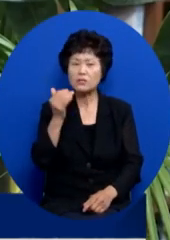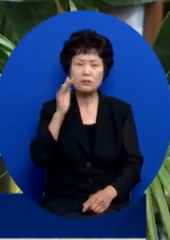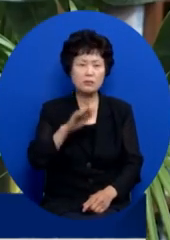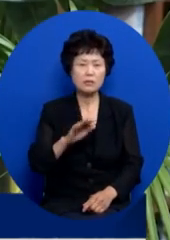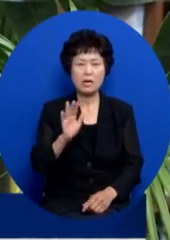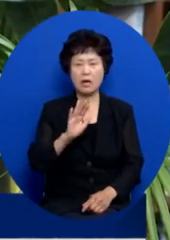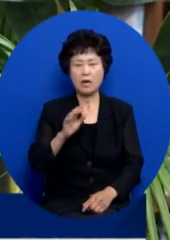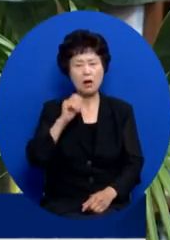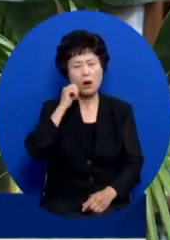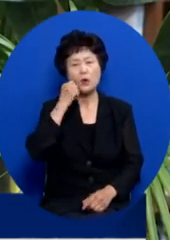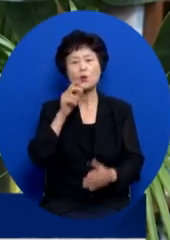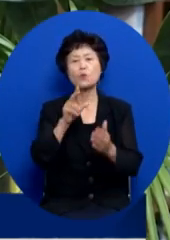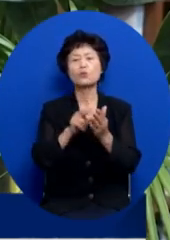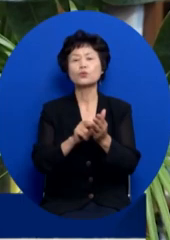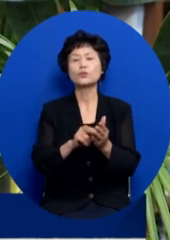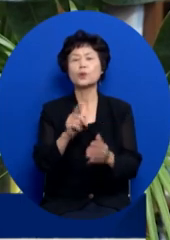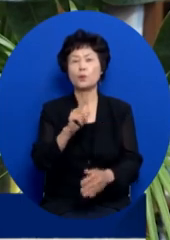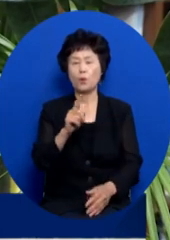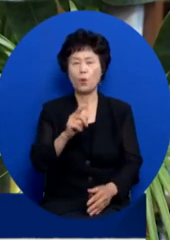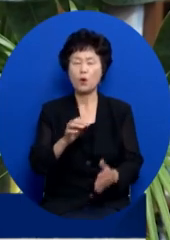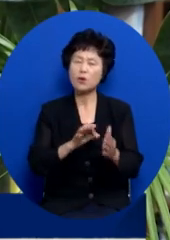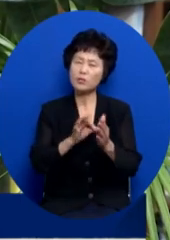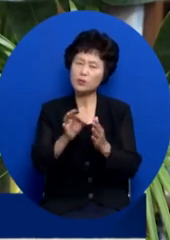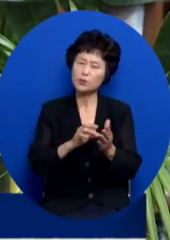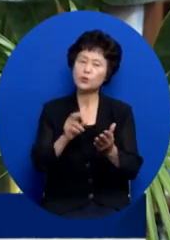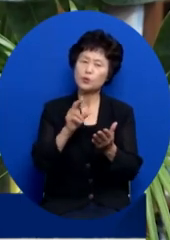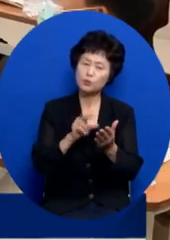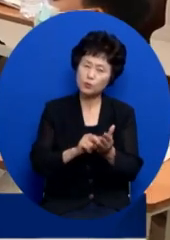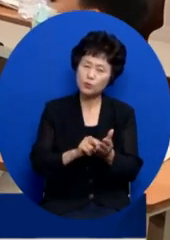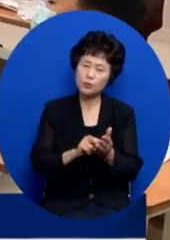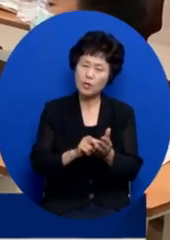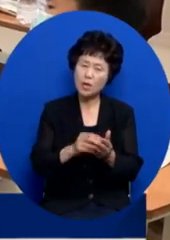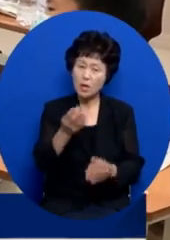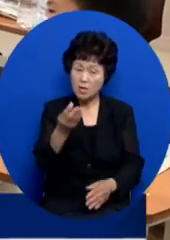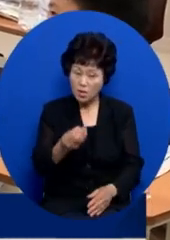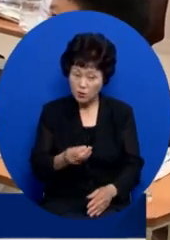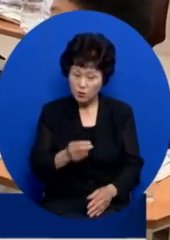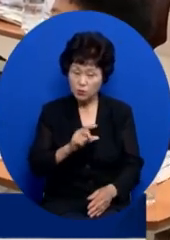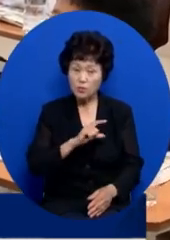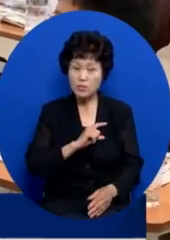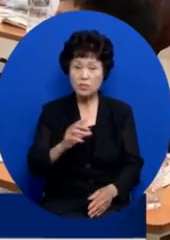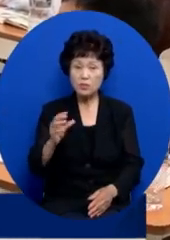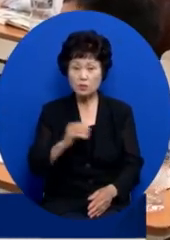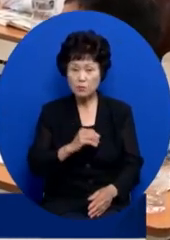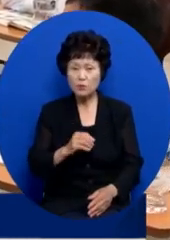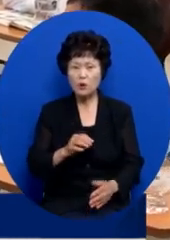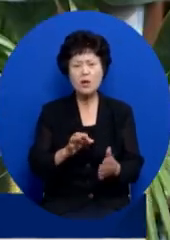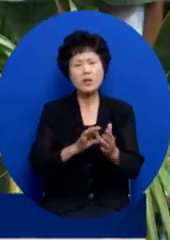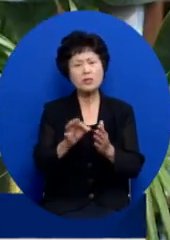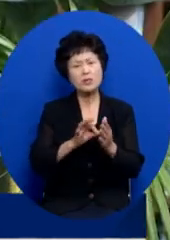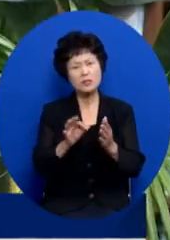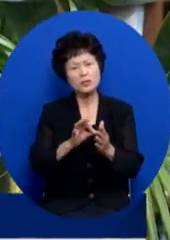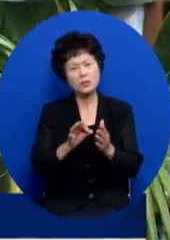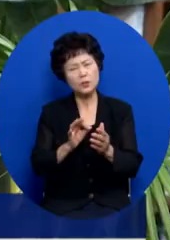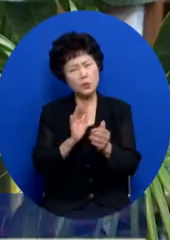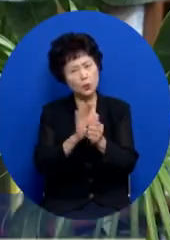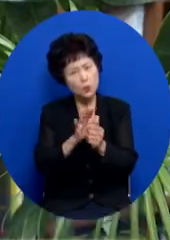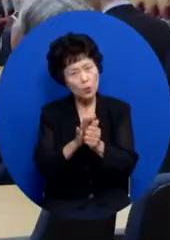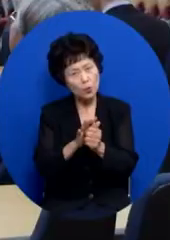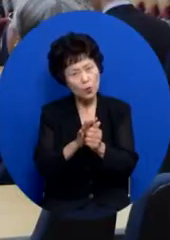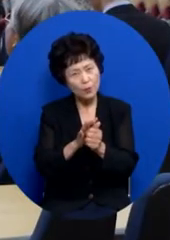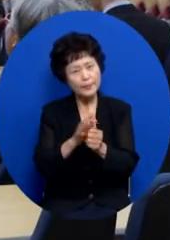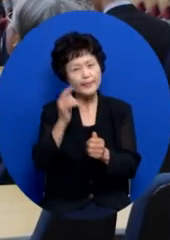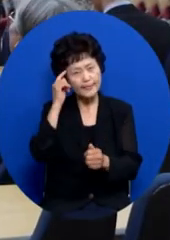현실적인 어려운 문제가 있어요 재정적인 문제 대출이라는 이름으로 재정적인 지원을 좀